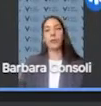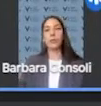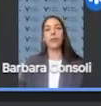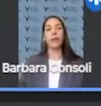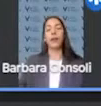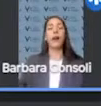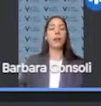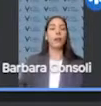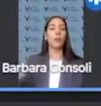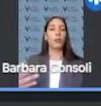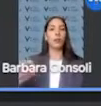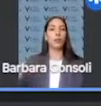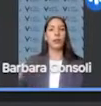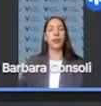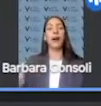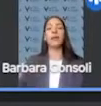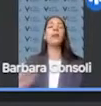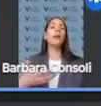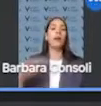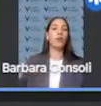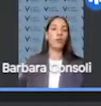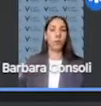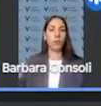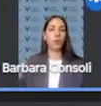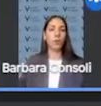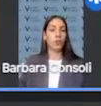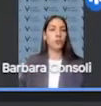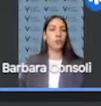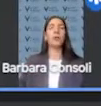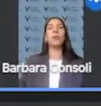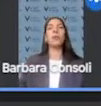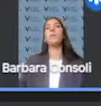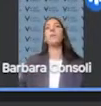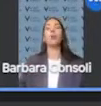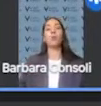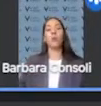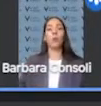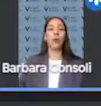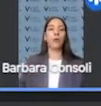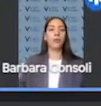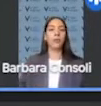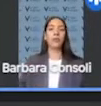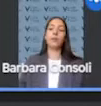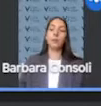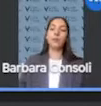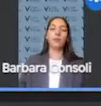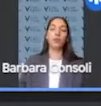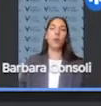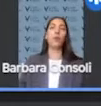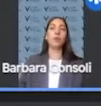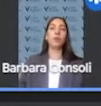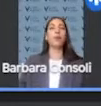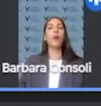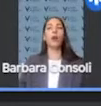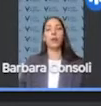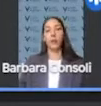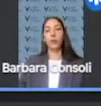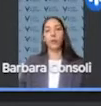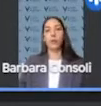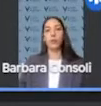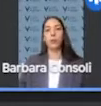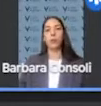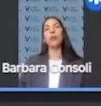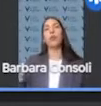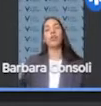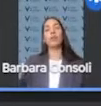competenze linguistiche, che anche nelle professioni legali ad oggi sono imprescindibili. Quindi, comunque, diciamo, saper cogliere